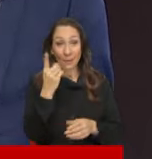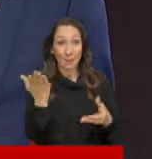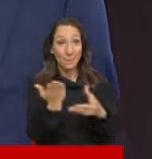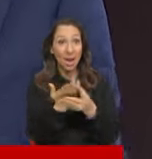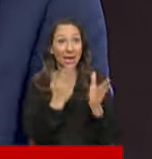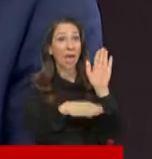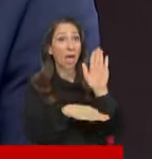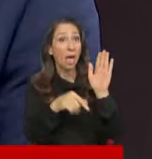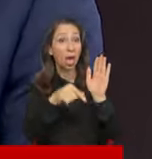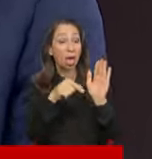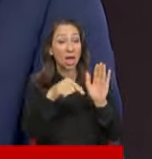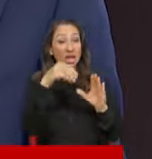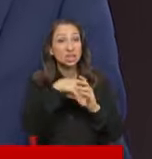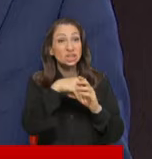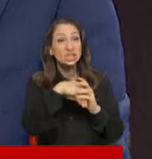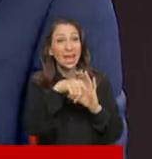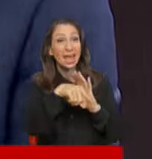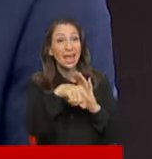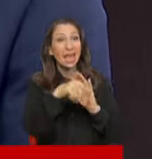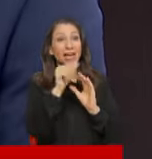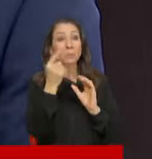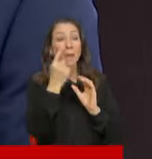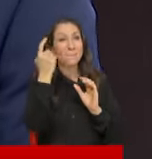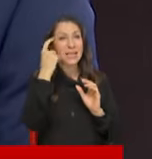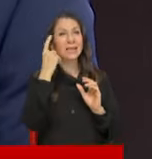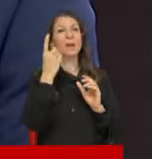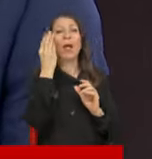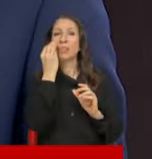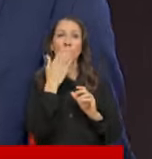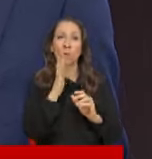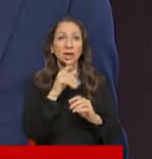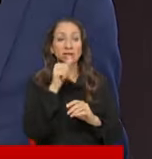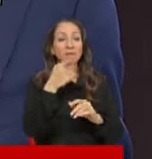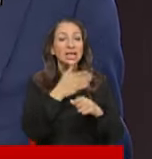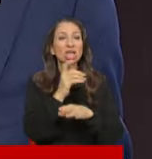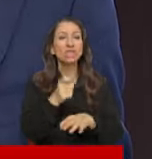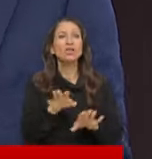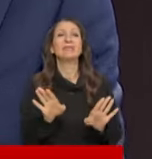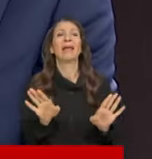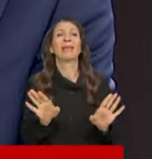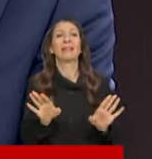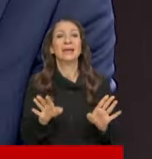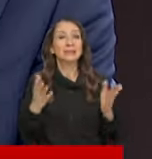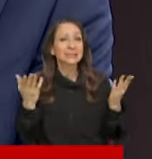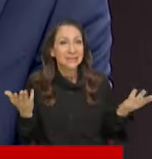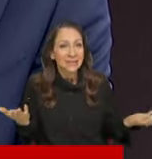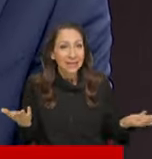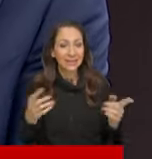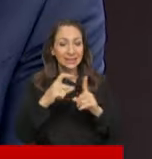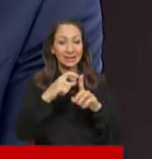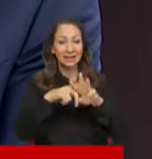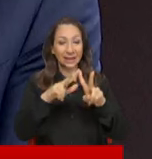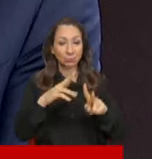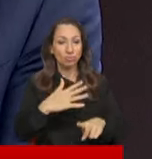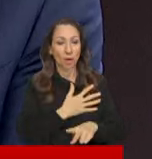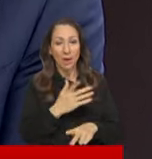belge olduğu için içerinde içeriğindeki hiçbir bilginin bir anlamı yok hiçbirisi gerçeği yansıtmıyor zaten den Parti